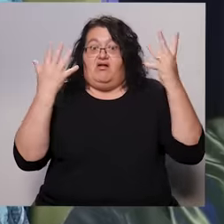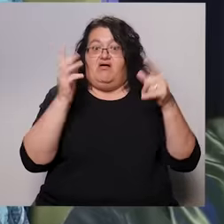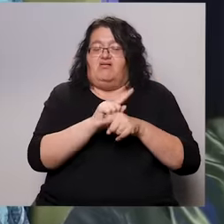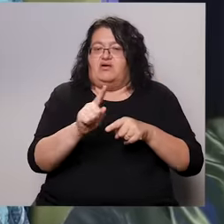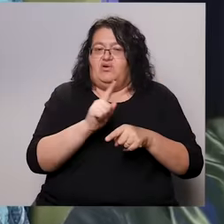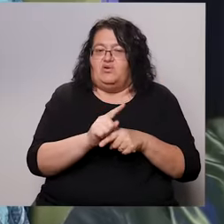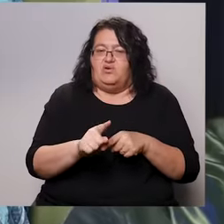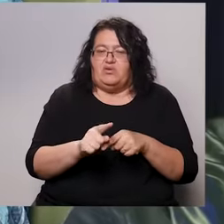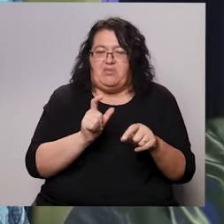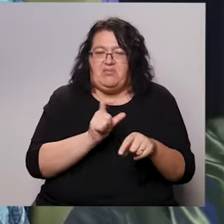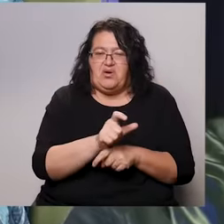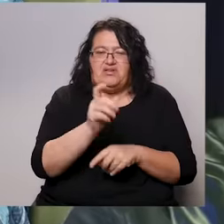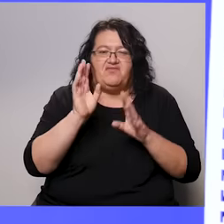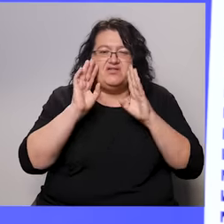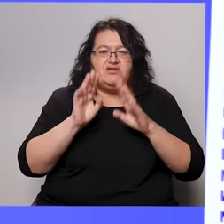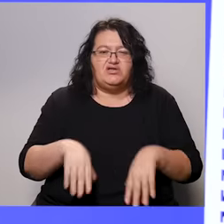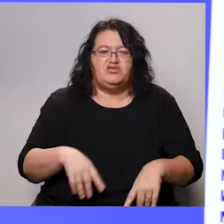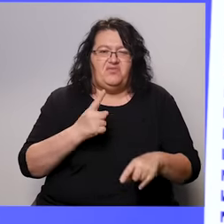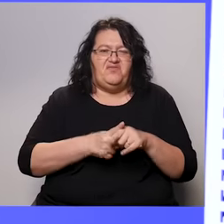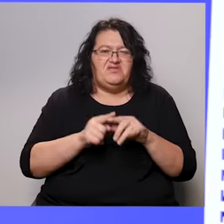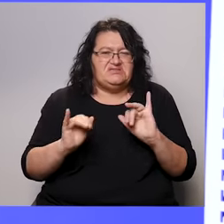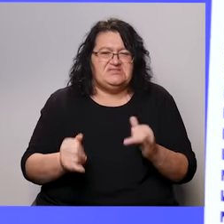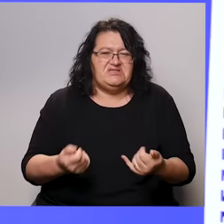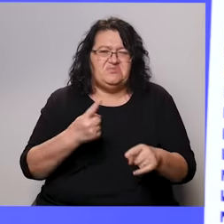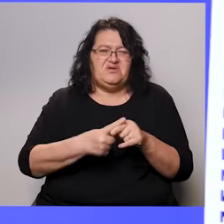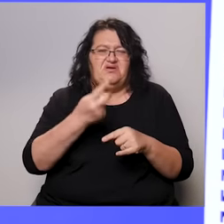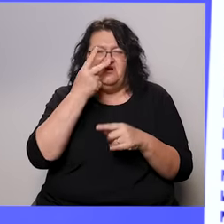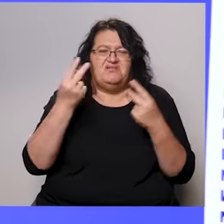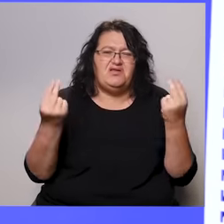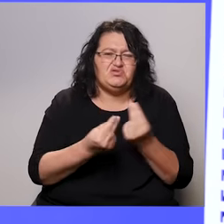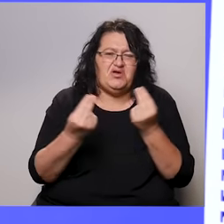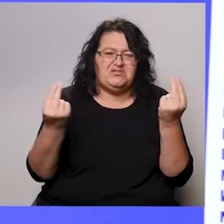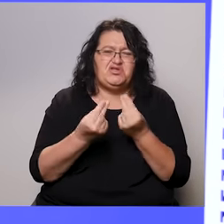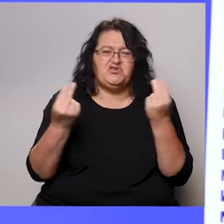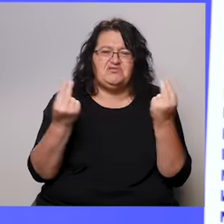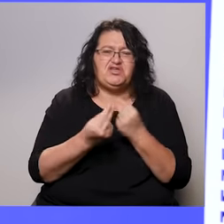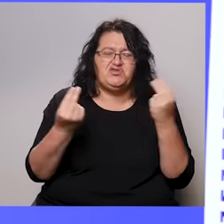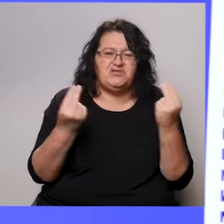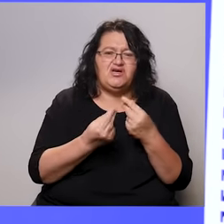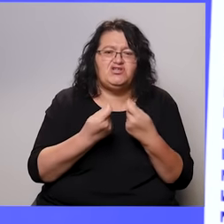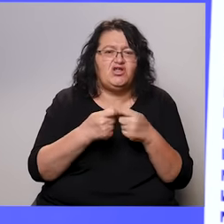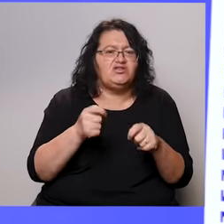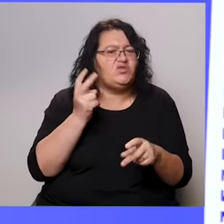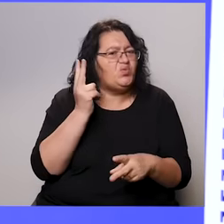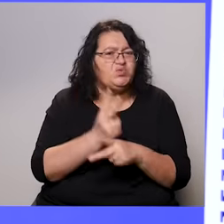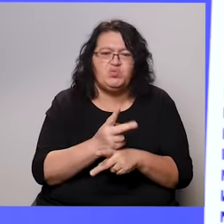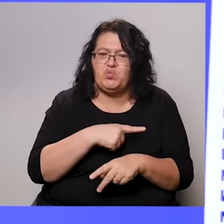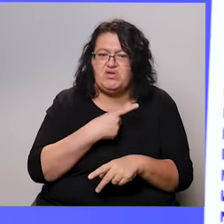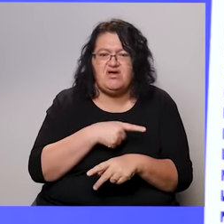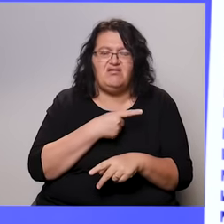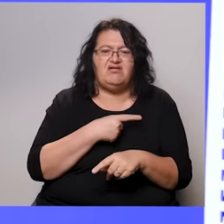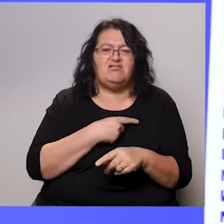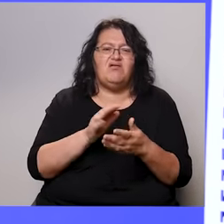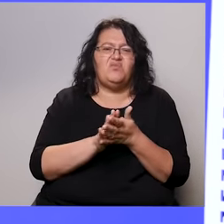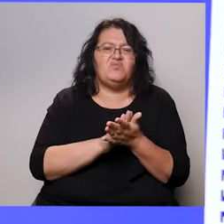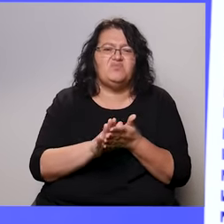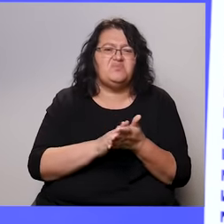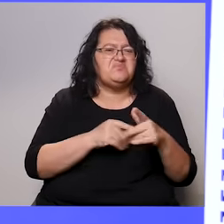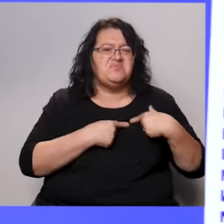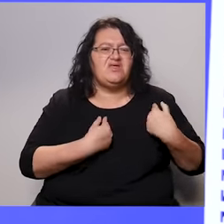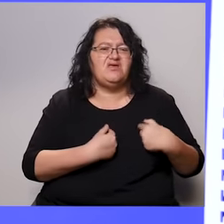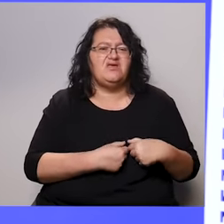Zic, m-am și împotrivit degeaba că tot se întâmplă și uite, dar de ce? Tot nu eram nici atunci, nu eram cu